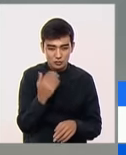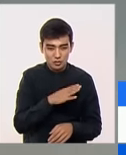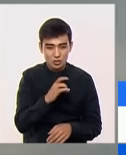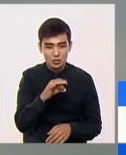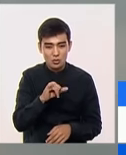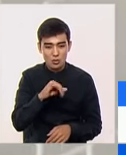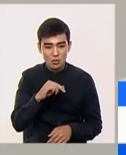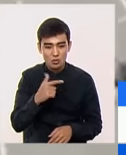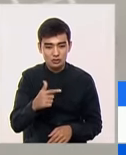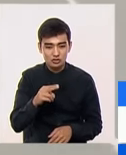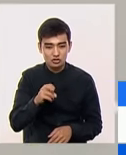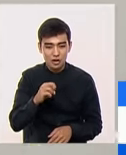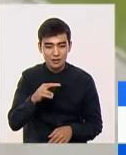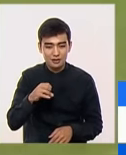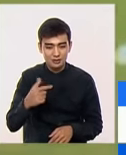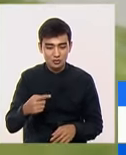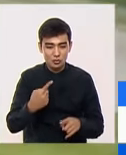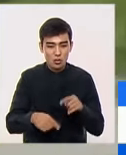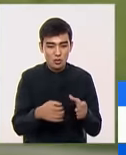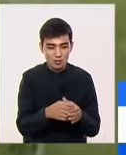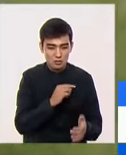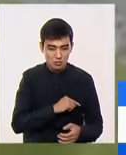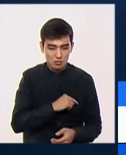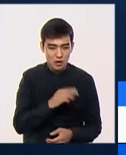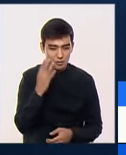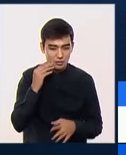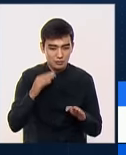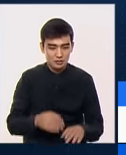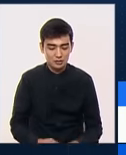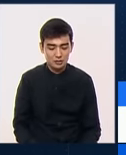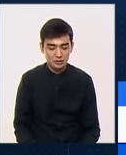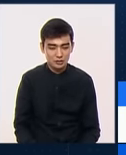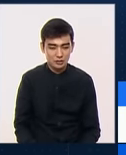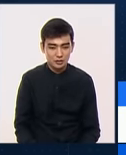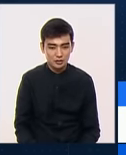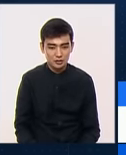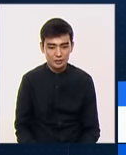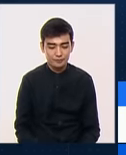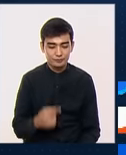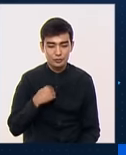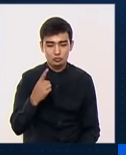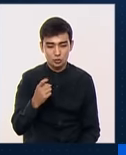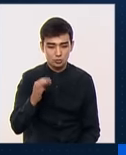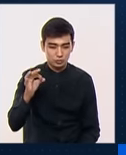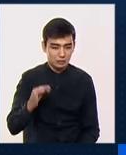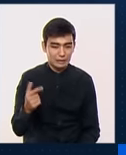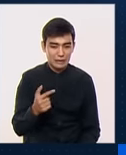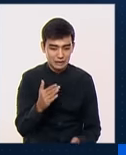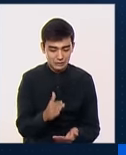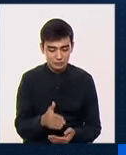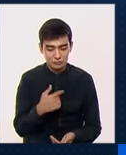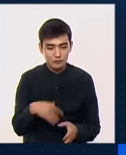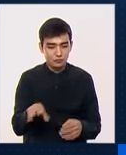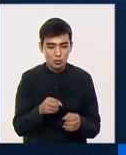джампинг а другой компании до сих пор действует в алматы предоставляю стопроцентную гарантию что вас будет